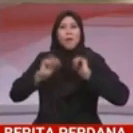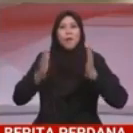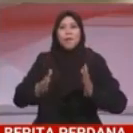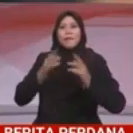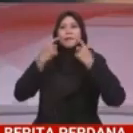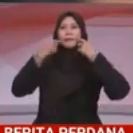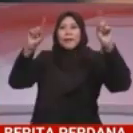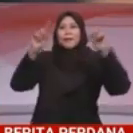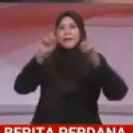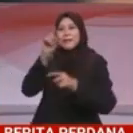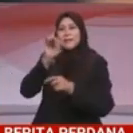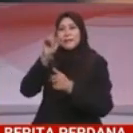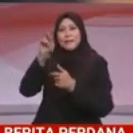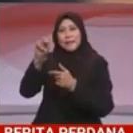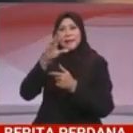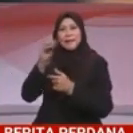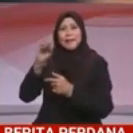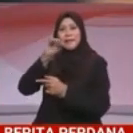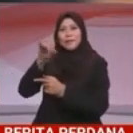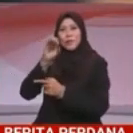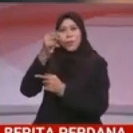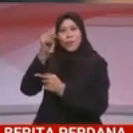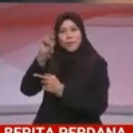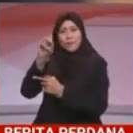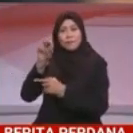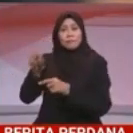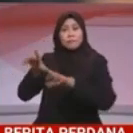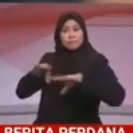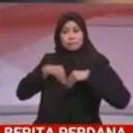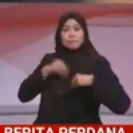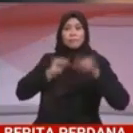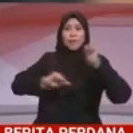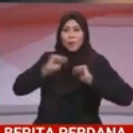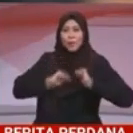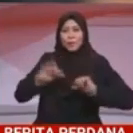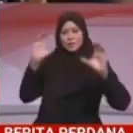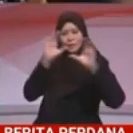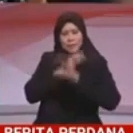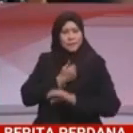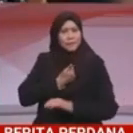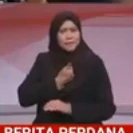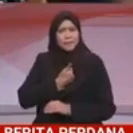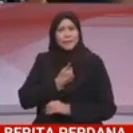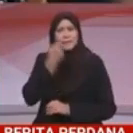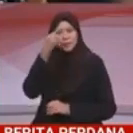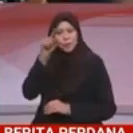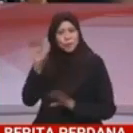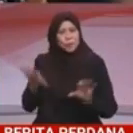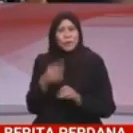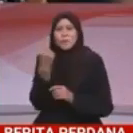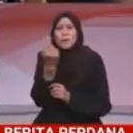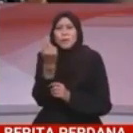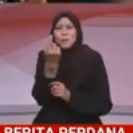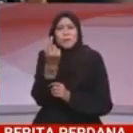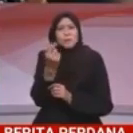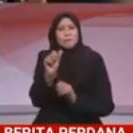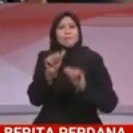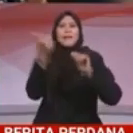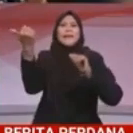Zizan Razak dan Johan. Sazali menerima tawaran berlakon untuk mencabar dirinya melakukan sesuatu yang berbeza.